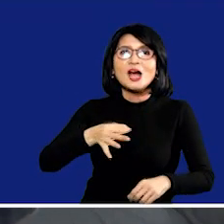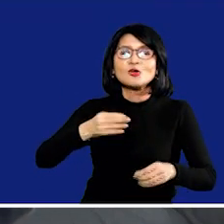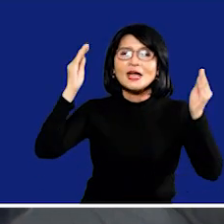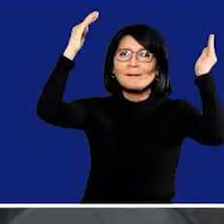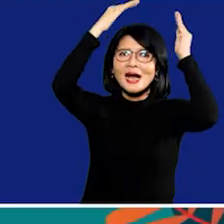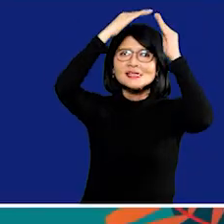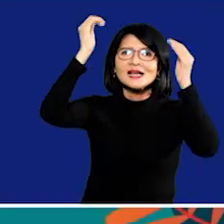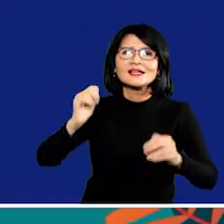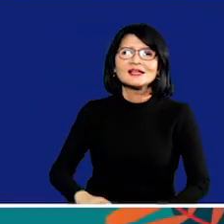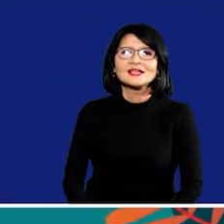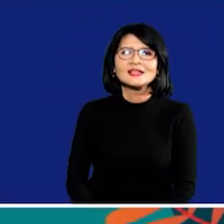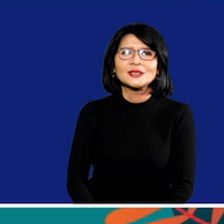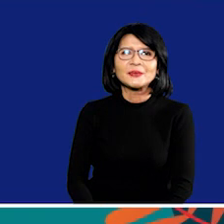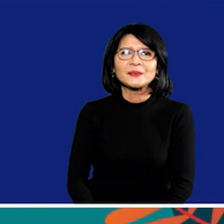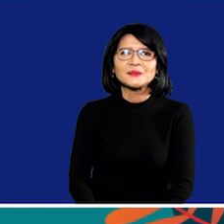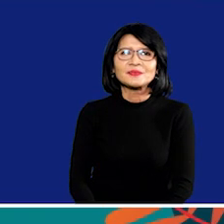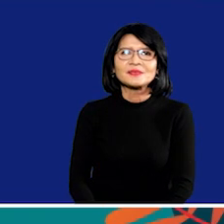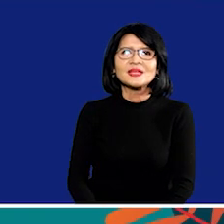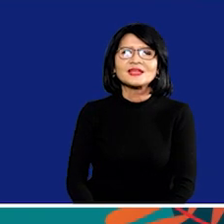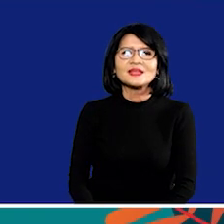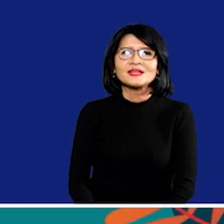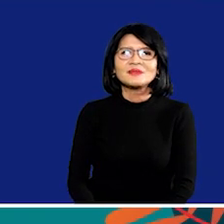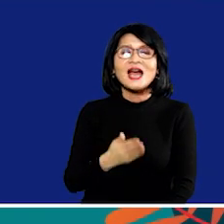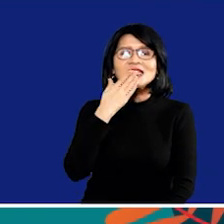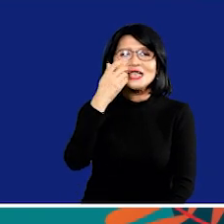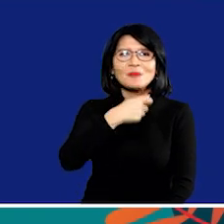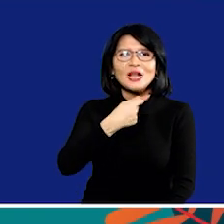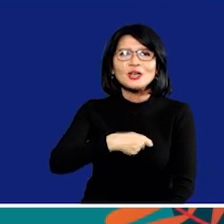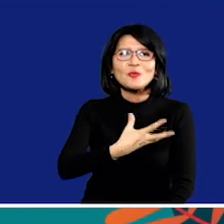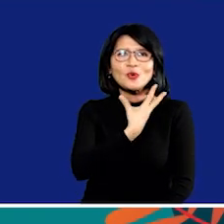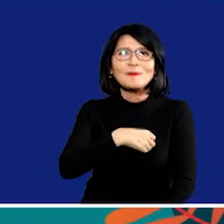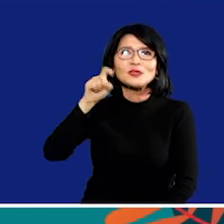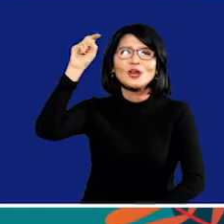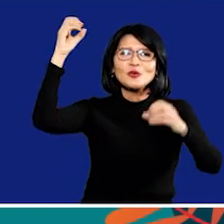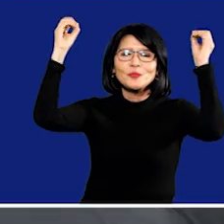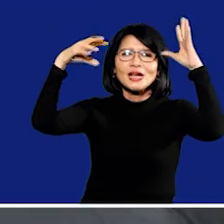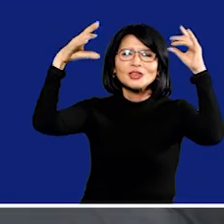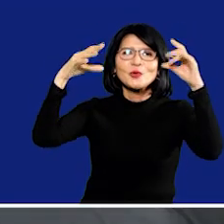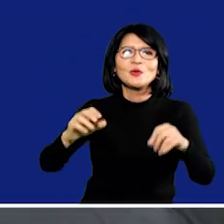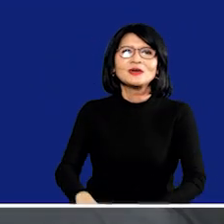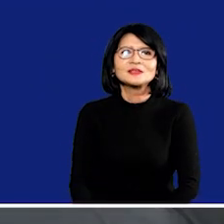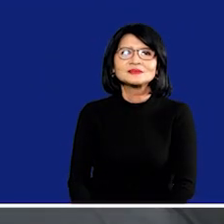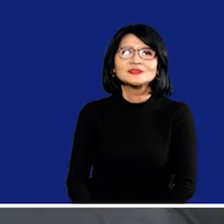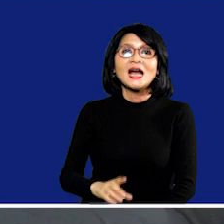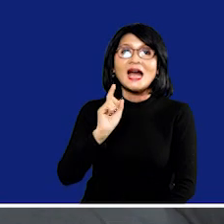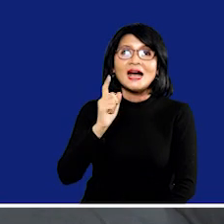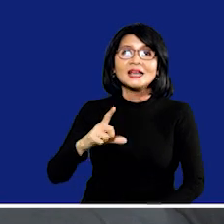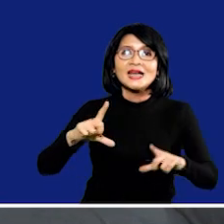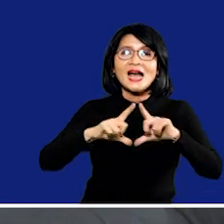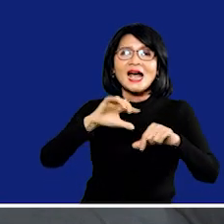Rido? Ya, Assalamualaikum warahmatullahi wabarakatuh, Pak. Selamat dan juga siang, ada Aisyah